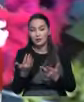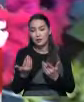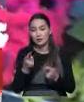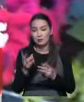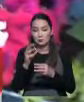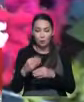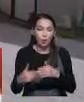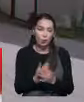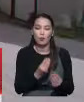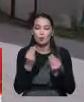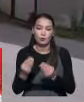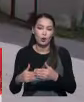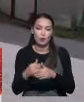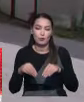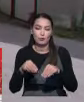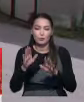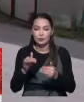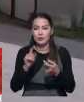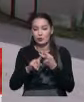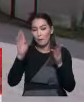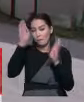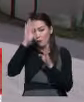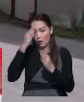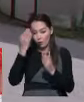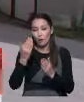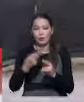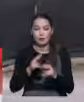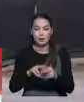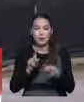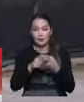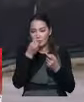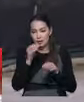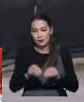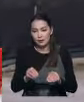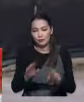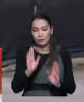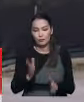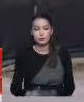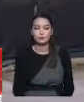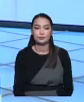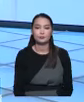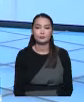Гүл таңдауда Астананың ауа-райы да ескеріледі. Айдана Қайрат, Олег Федоров, Астана Таймс.